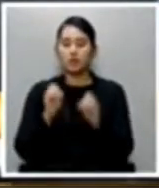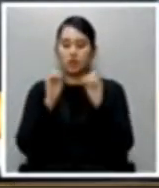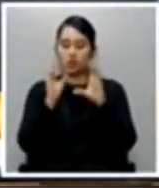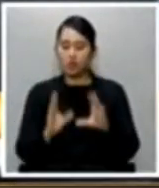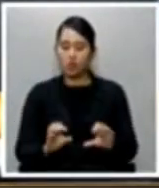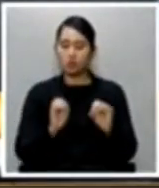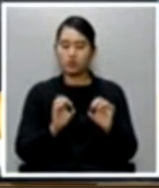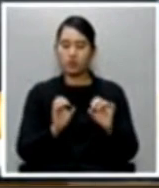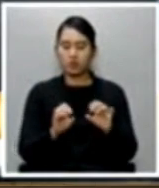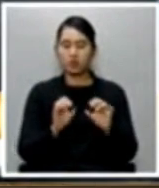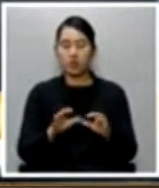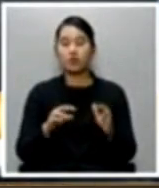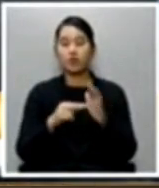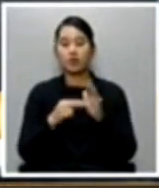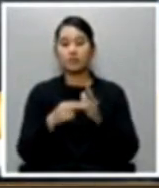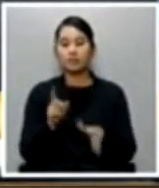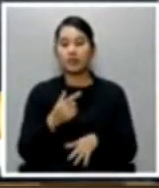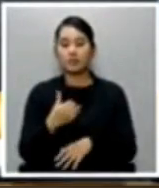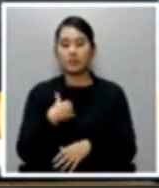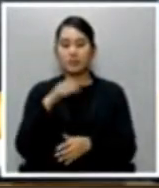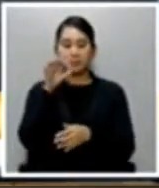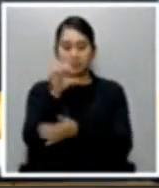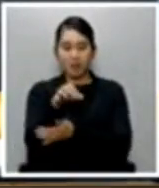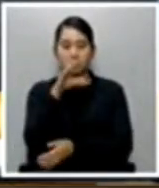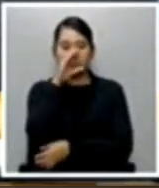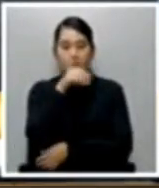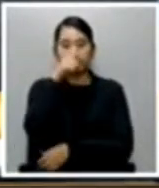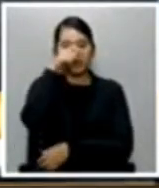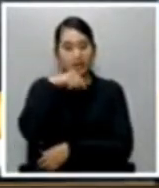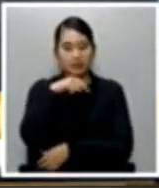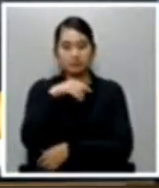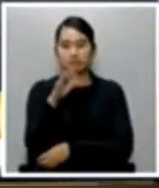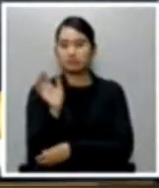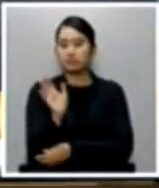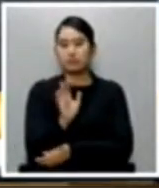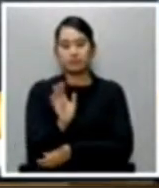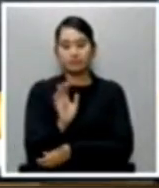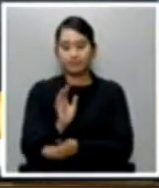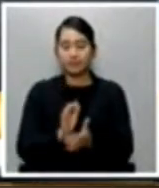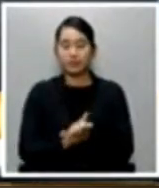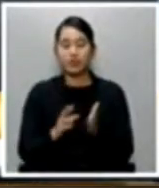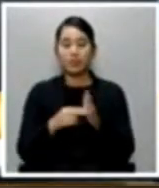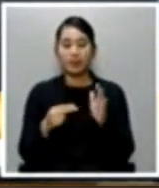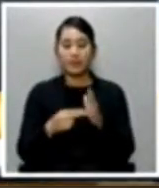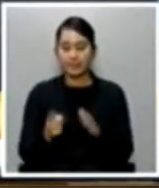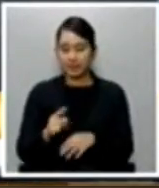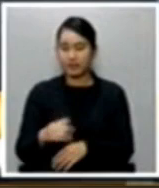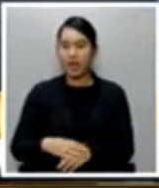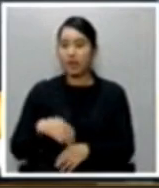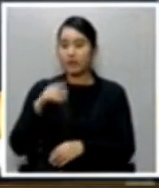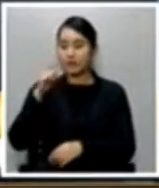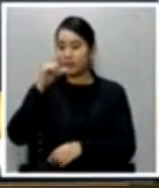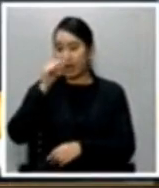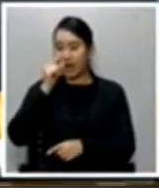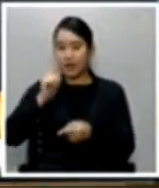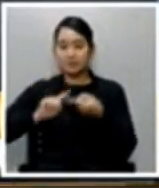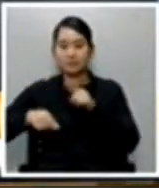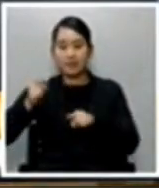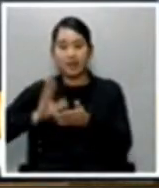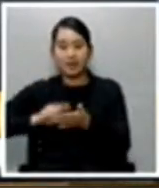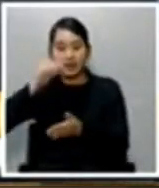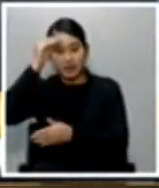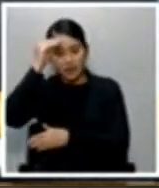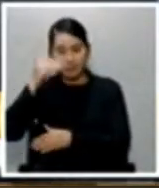อนเป็นภาษาอังกฤษก็จะถูกเด็กบังคับให้พูดภาษาไทยในที่สุดนะครับเพราะฉะนั้นจริงๆการที่มีนักศึกษาต่างชาติสักคนนึงอยู่เนี่